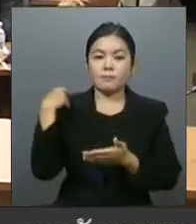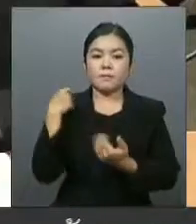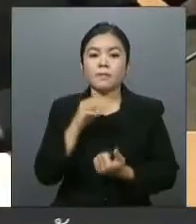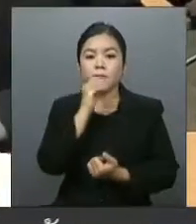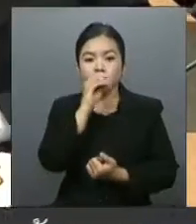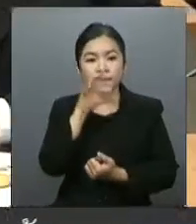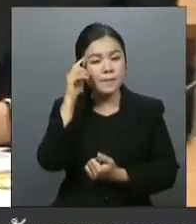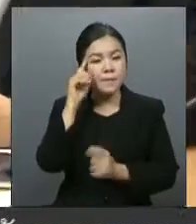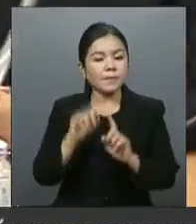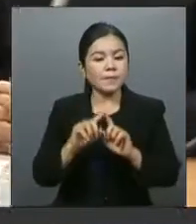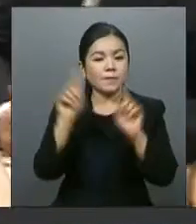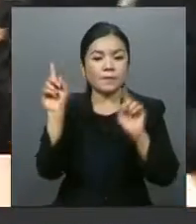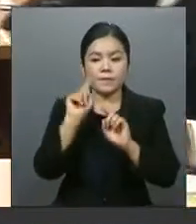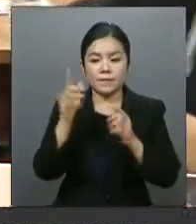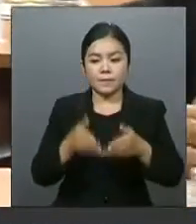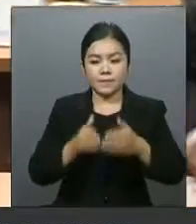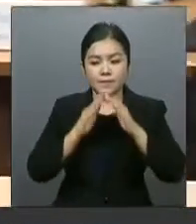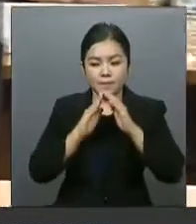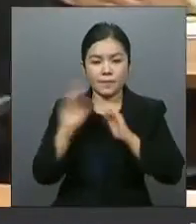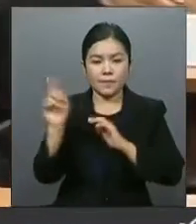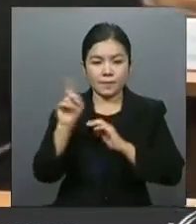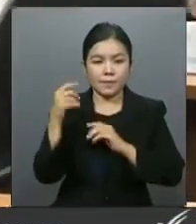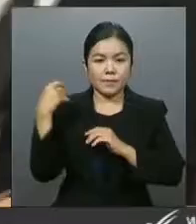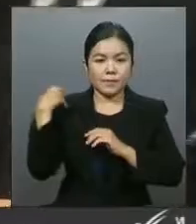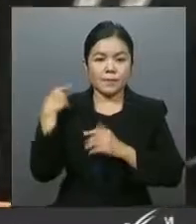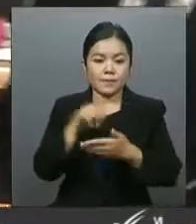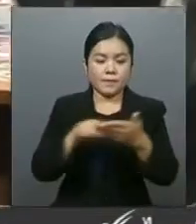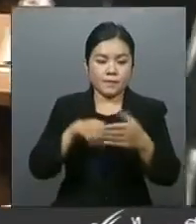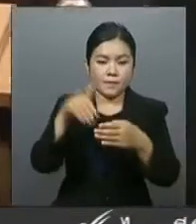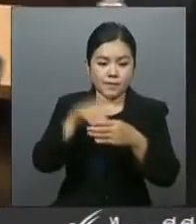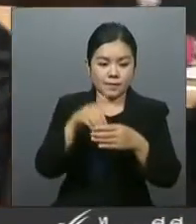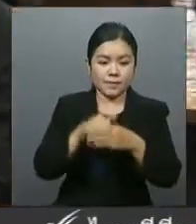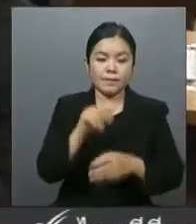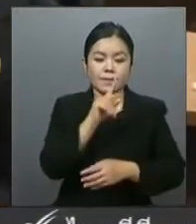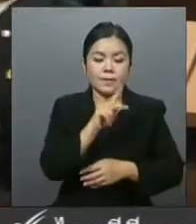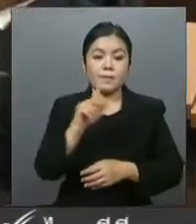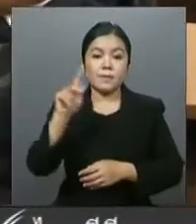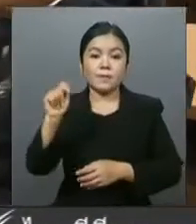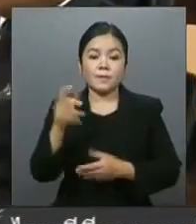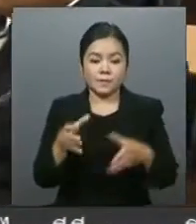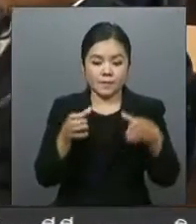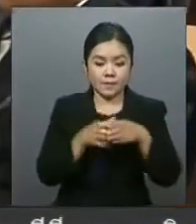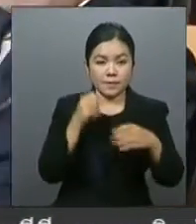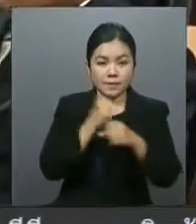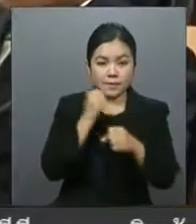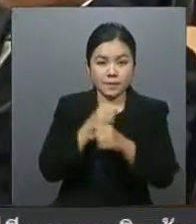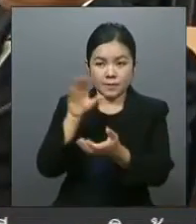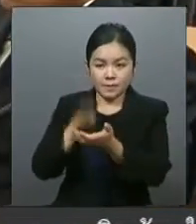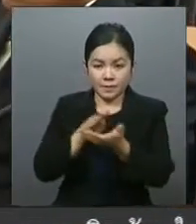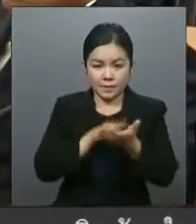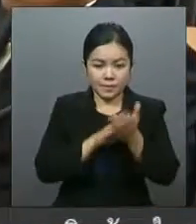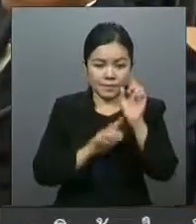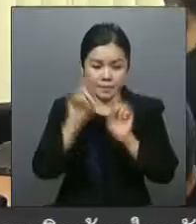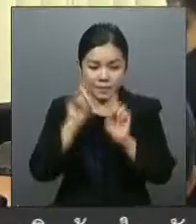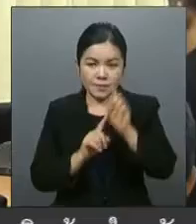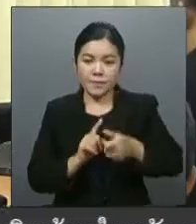างเรื่องการจัดตั้งผู้ตรวจการเลือกตั้งแทนกกต.จังหวัดนั้นกกต.ก็ได้สั่งตั้งคณะทำงานเพื่อรวบรวมแล้วก็มีการเปรียบเทียบข้อดี